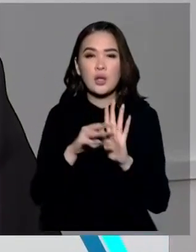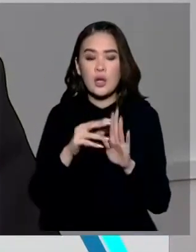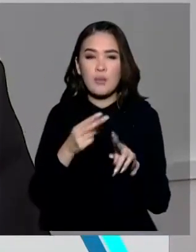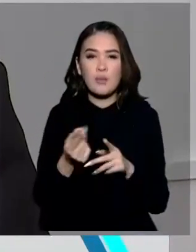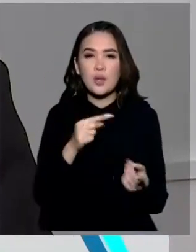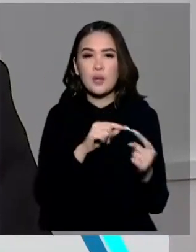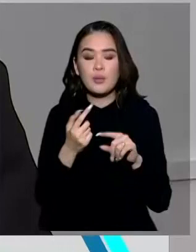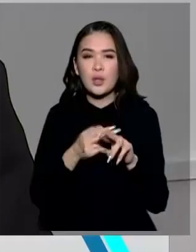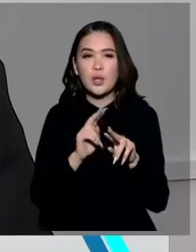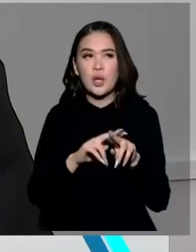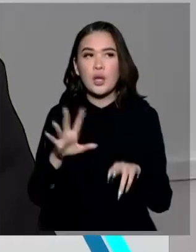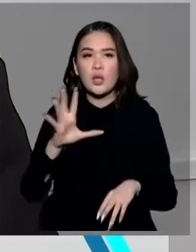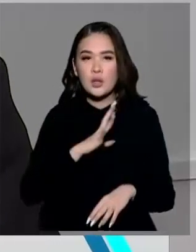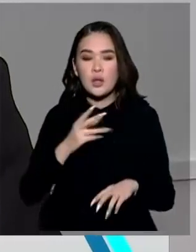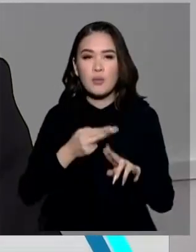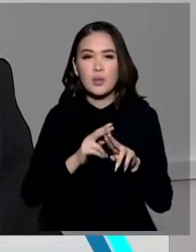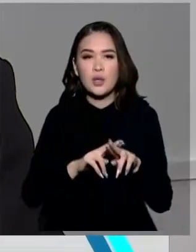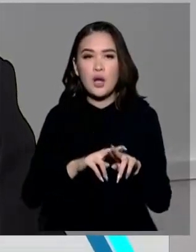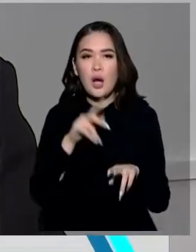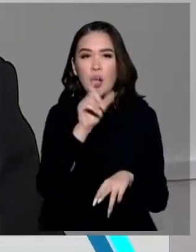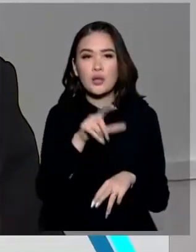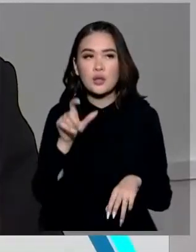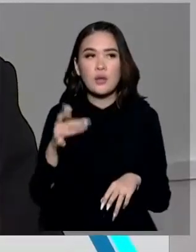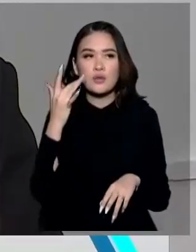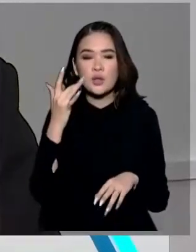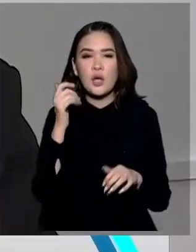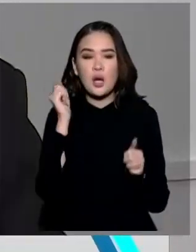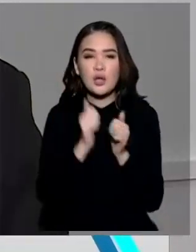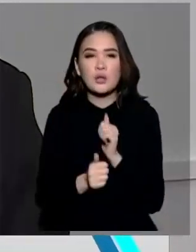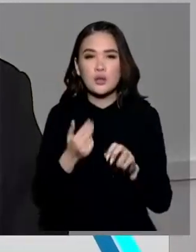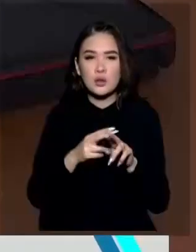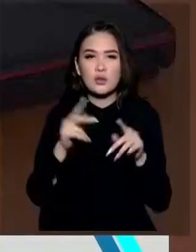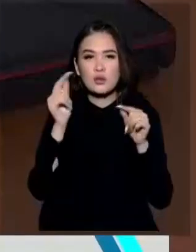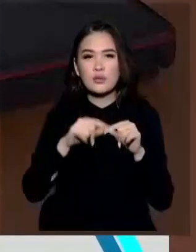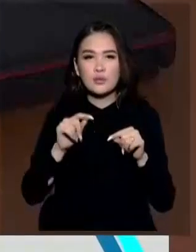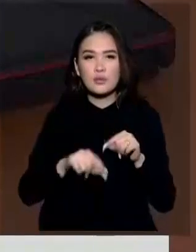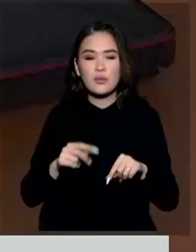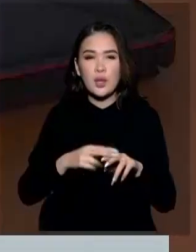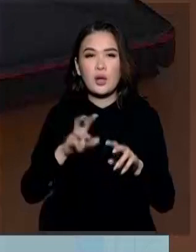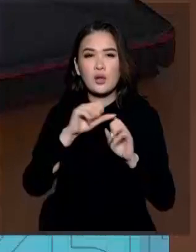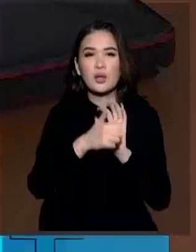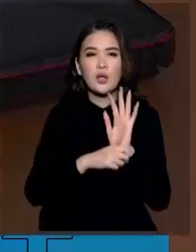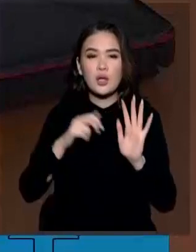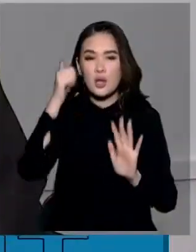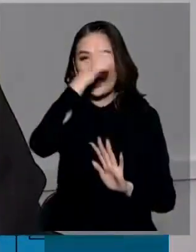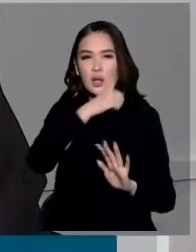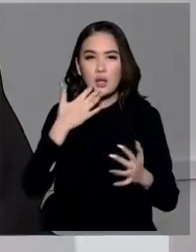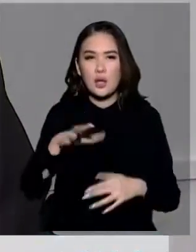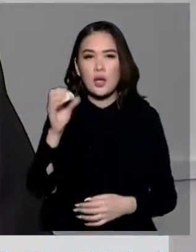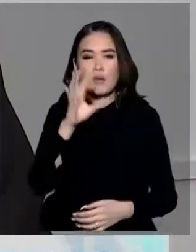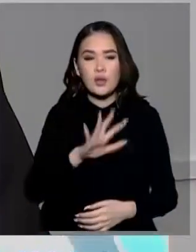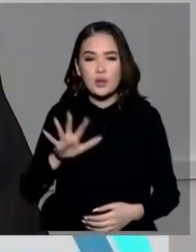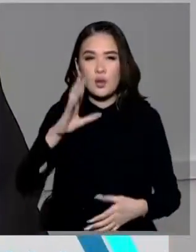бір-біріне қарсы нәрселер. Сондықтан адам өмір бойы зерттеумен өту керек. 16 жыл болды осы Евразия ұлттық